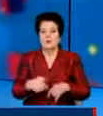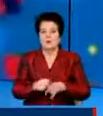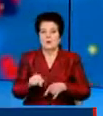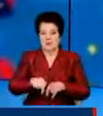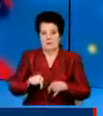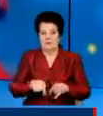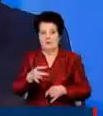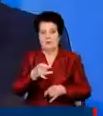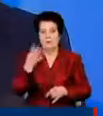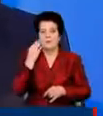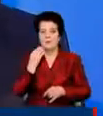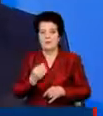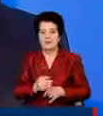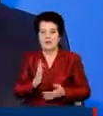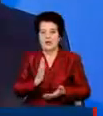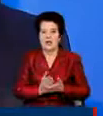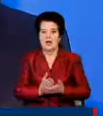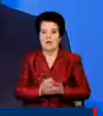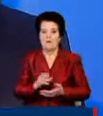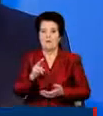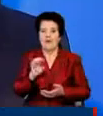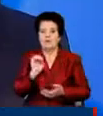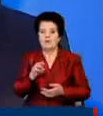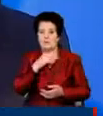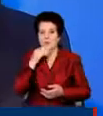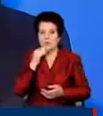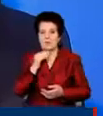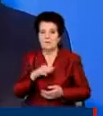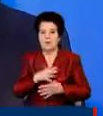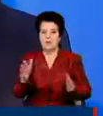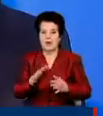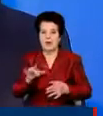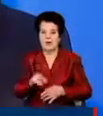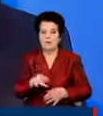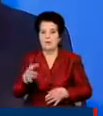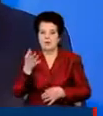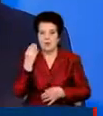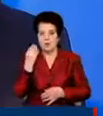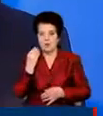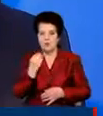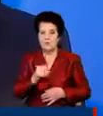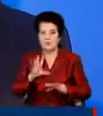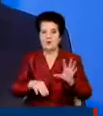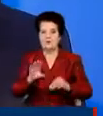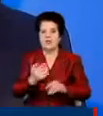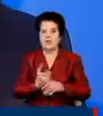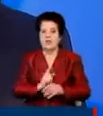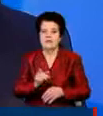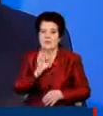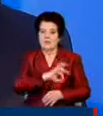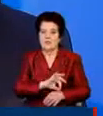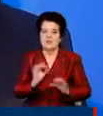Moldova? Politica externă are un impact mult mai mare asupra Republicii Moldova decât ne imaginăm noi și am considerat că este foarte